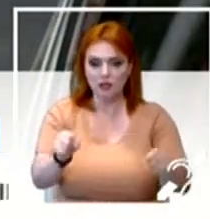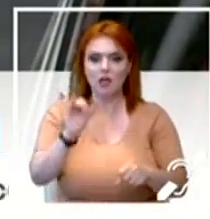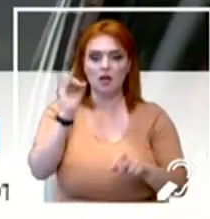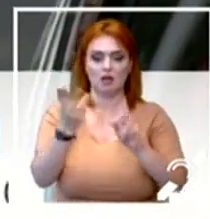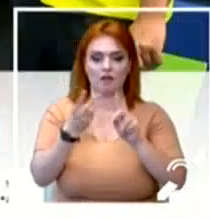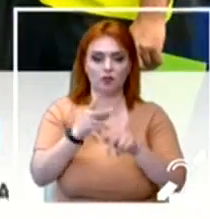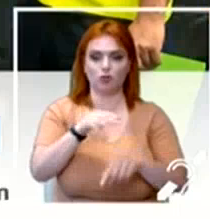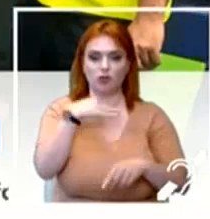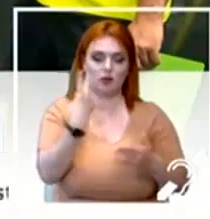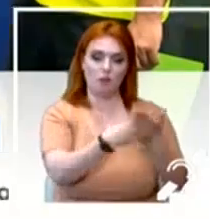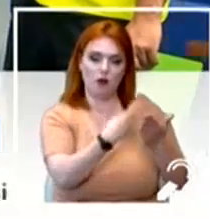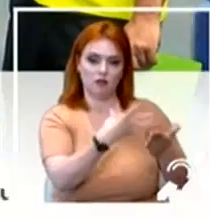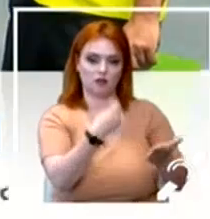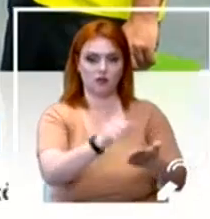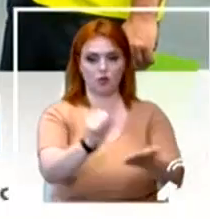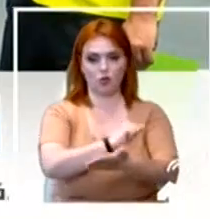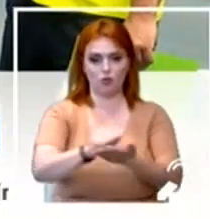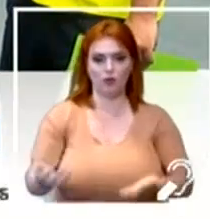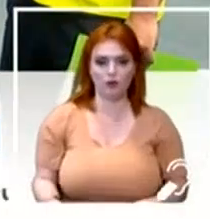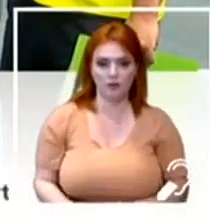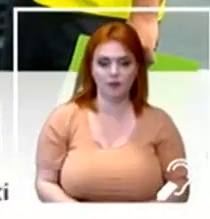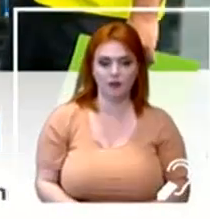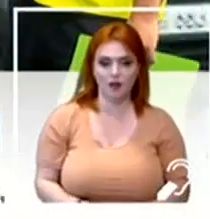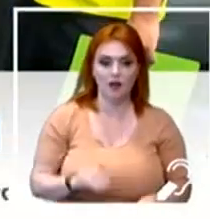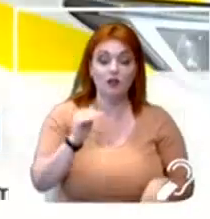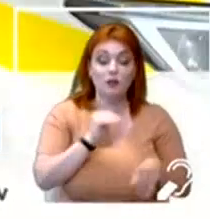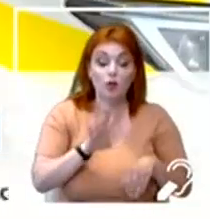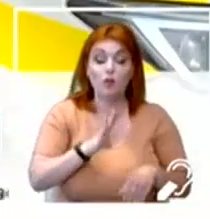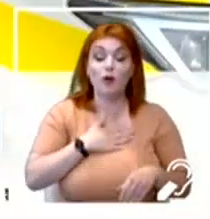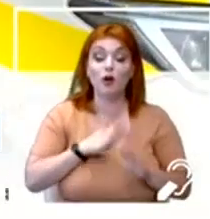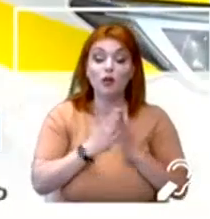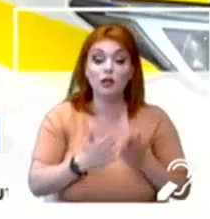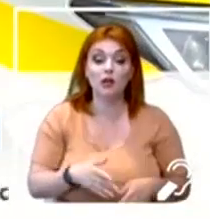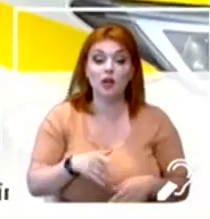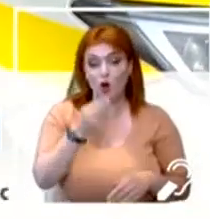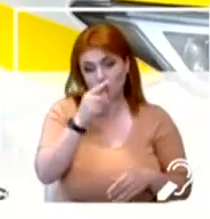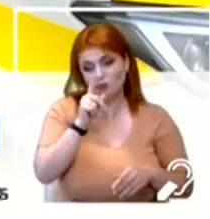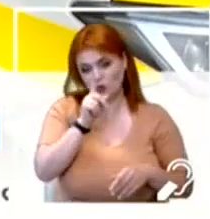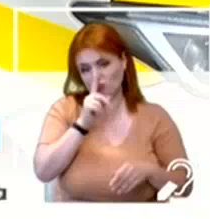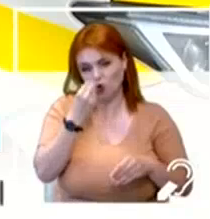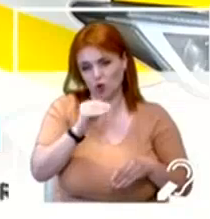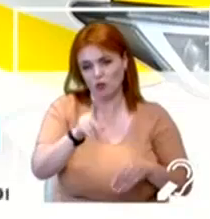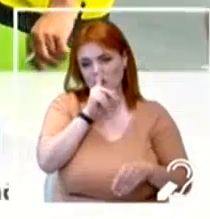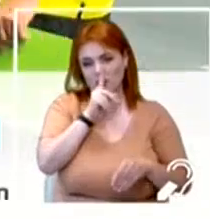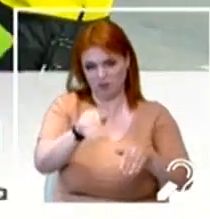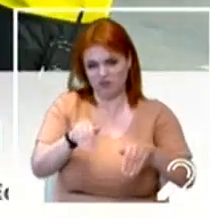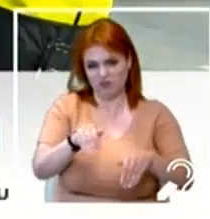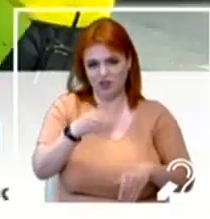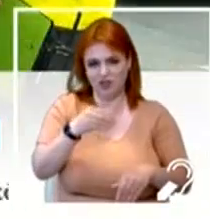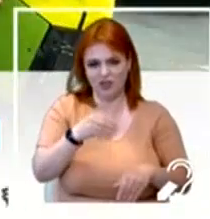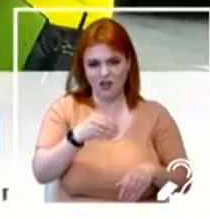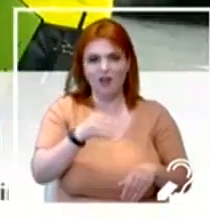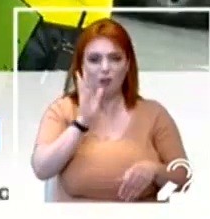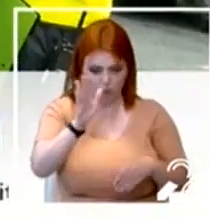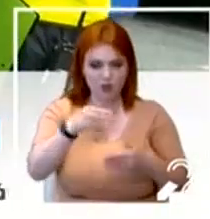prezinte actele. Вот, кстати, нет, тогда я посмотрю, что так трогать мою книгу. Вы бы лучше помолчали, честное слово. Вы будете